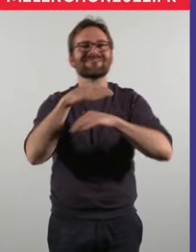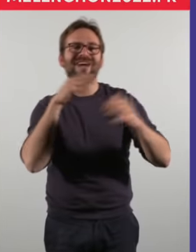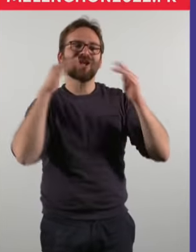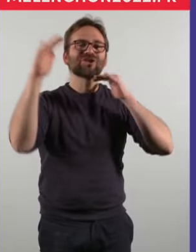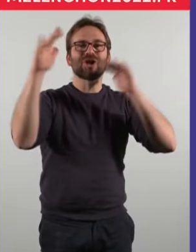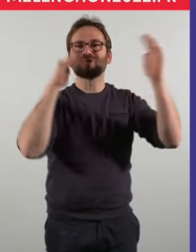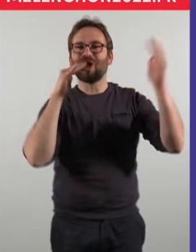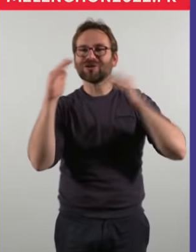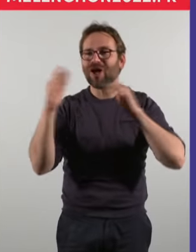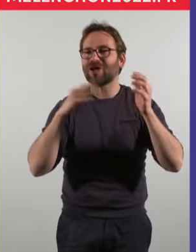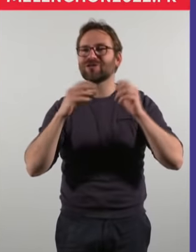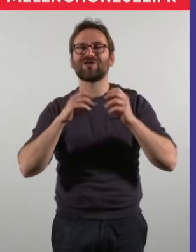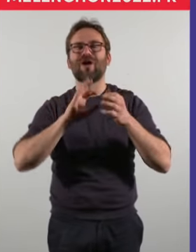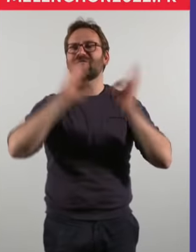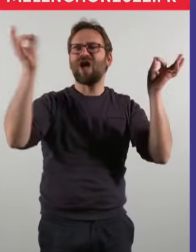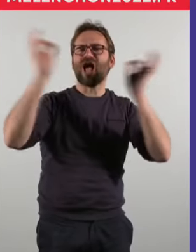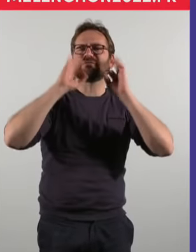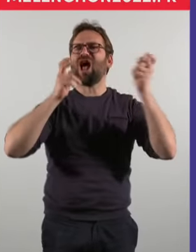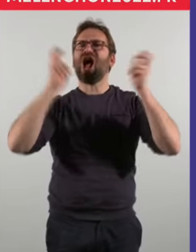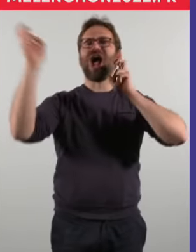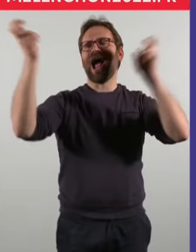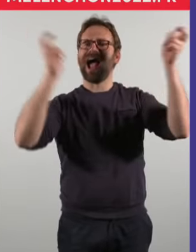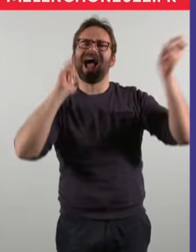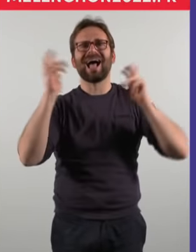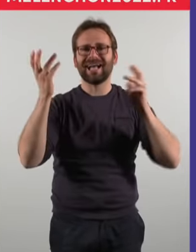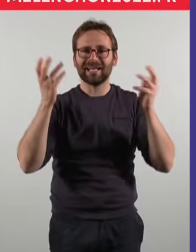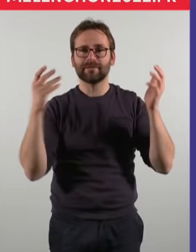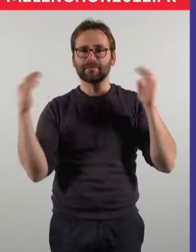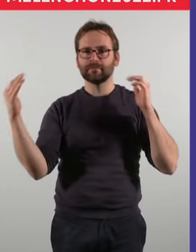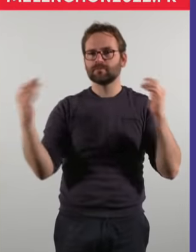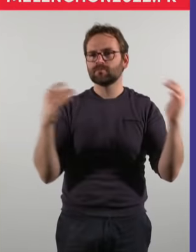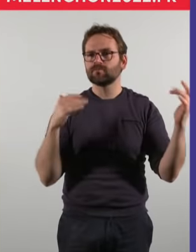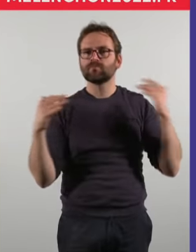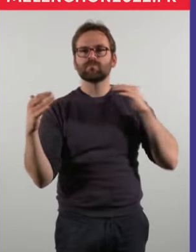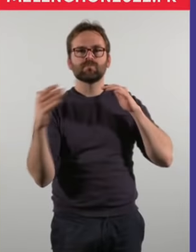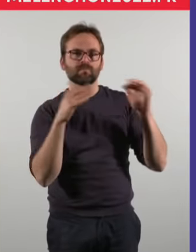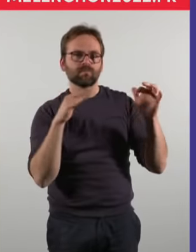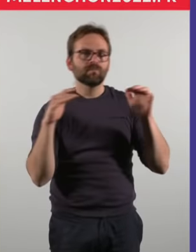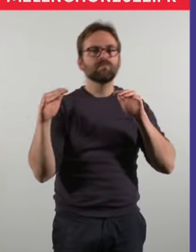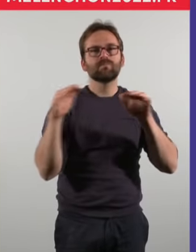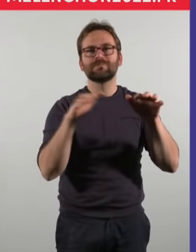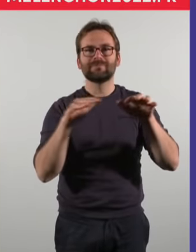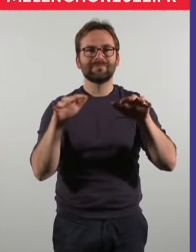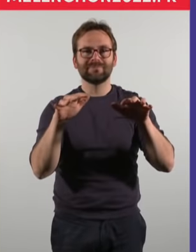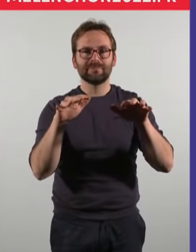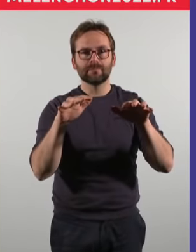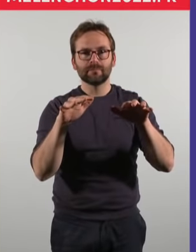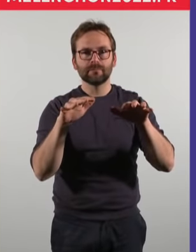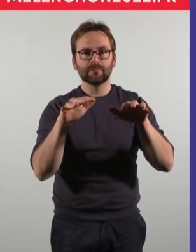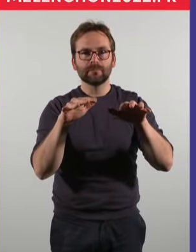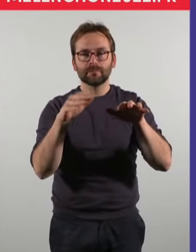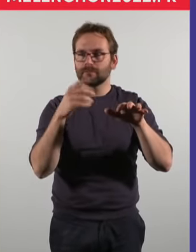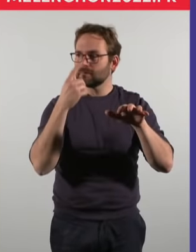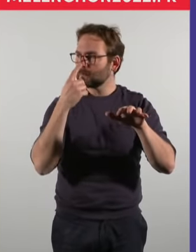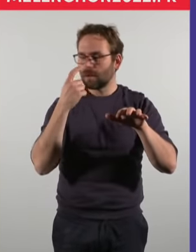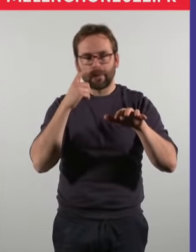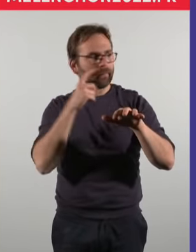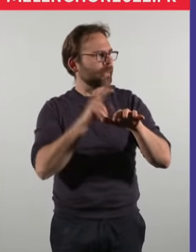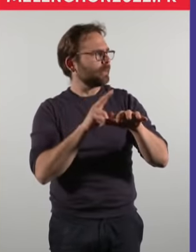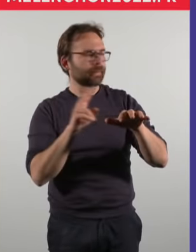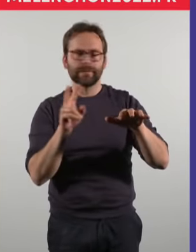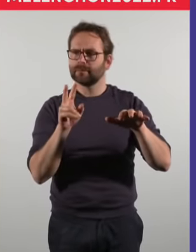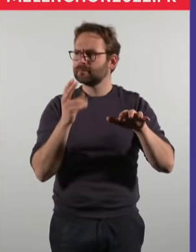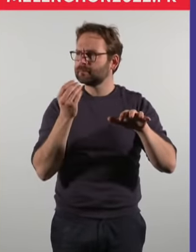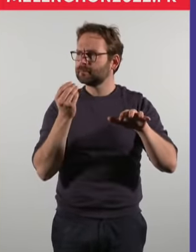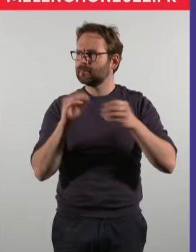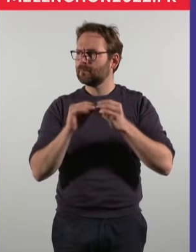des chansons, ça scandait des slogans. Ça arrivait gentiment. Très vite, on s'est aperçu que